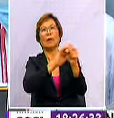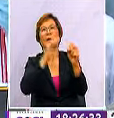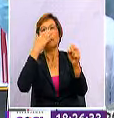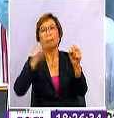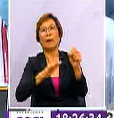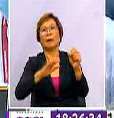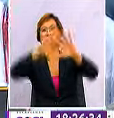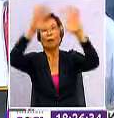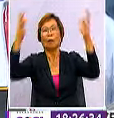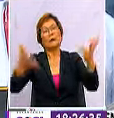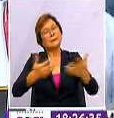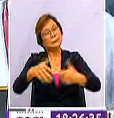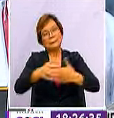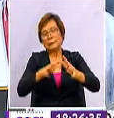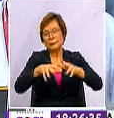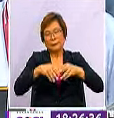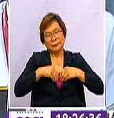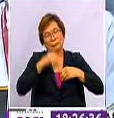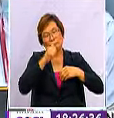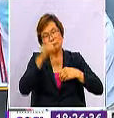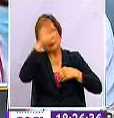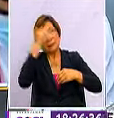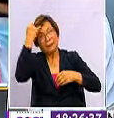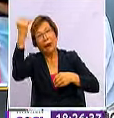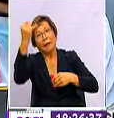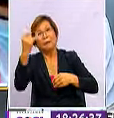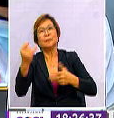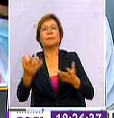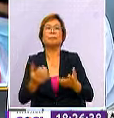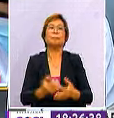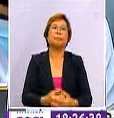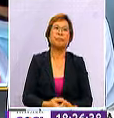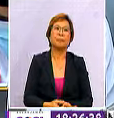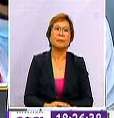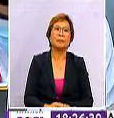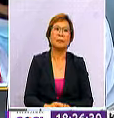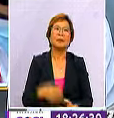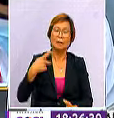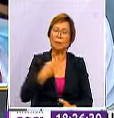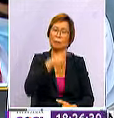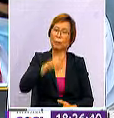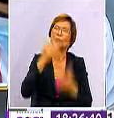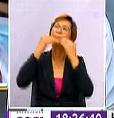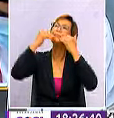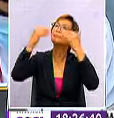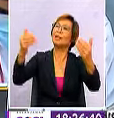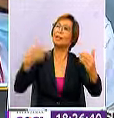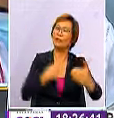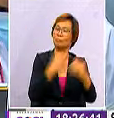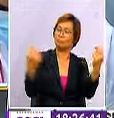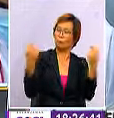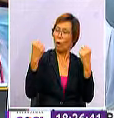akur bermuhasabah, mencari solusi dan saling meneladani. Kita perlu bersyukur kita masih